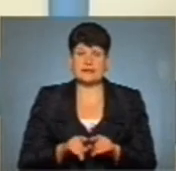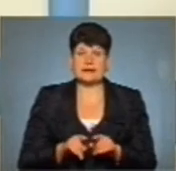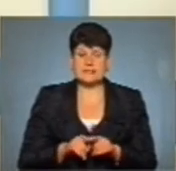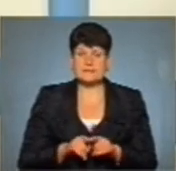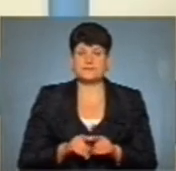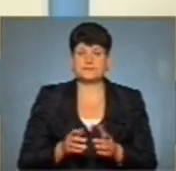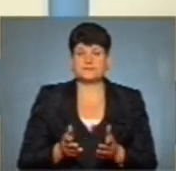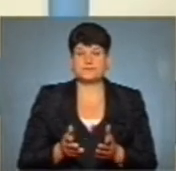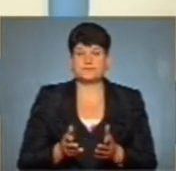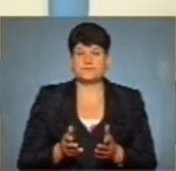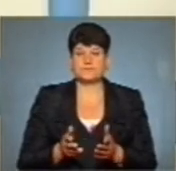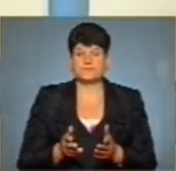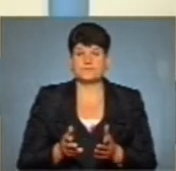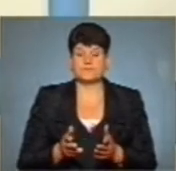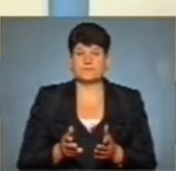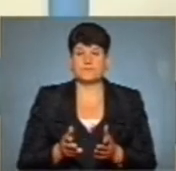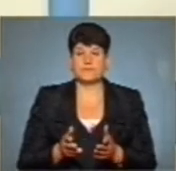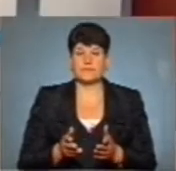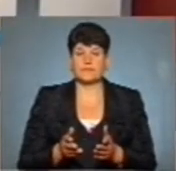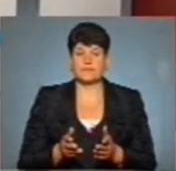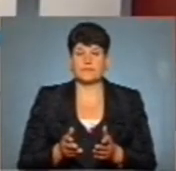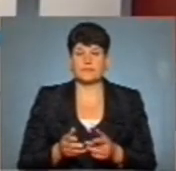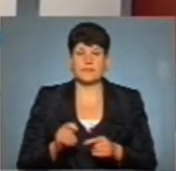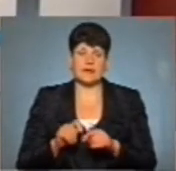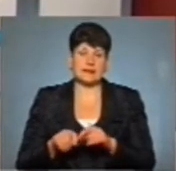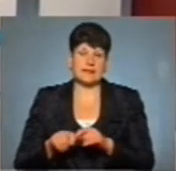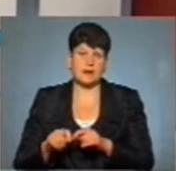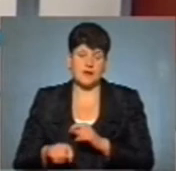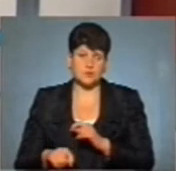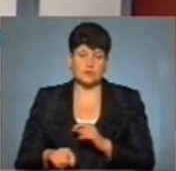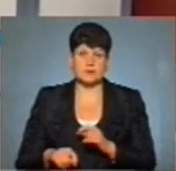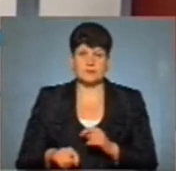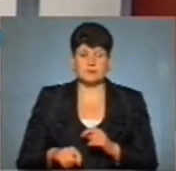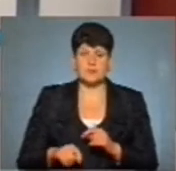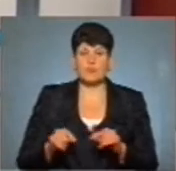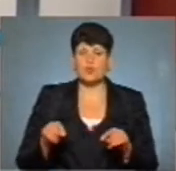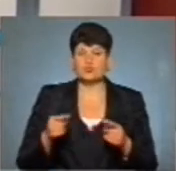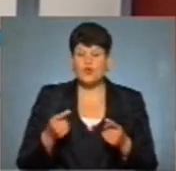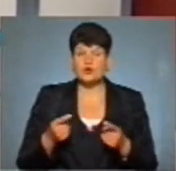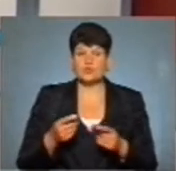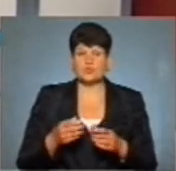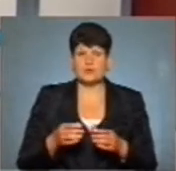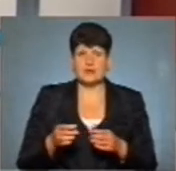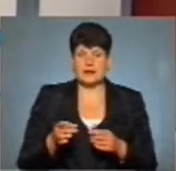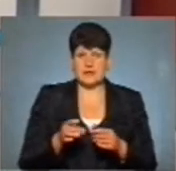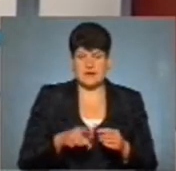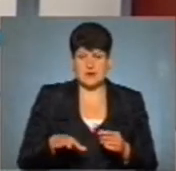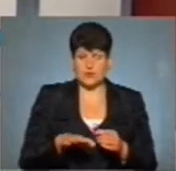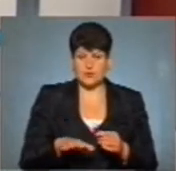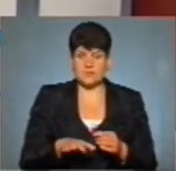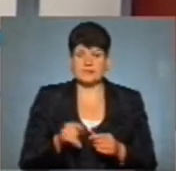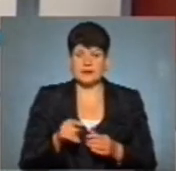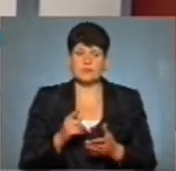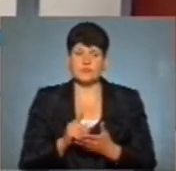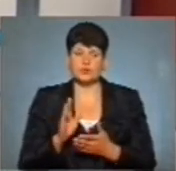певні індикатори чи по утворенню районів, тобто говориться про те, що район має налічувати